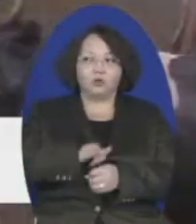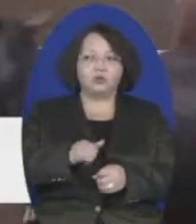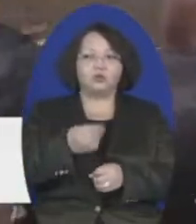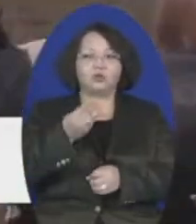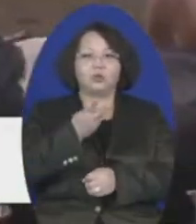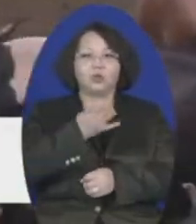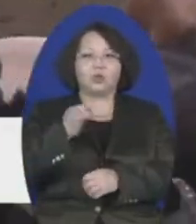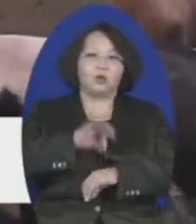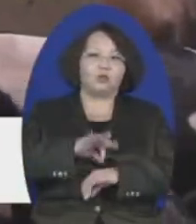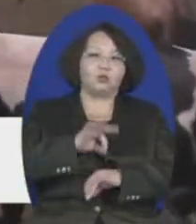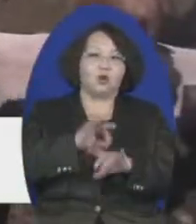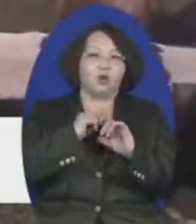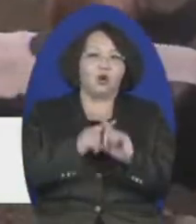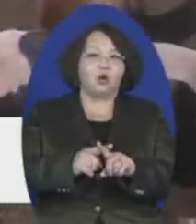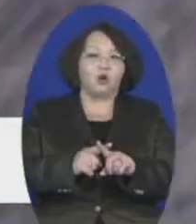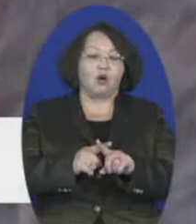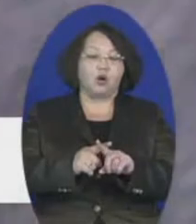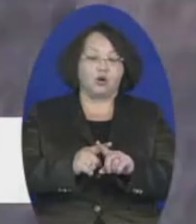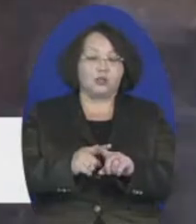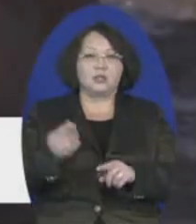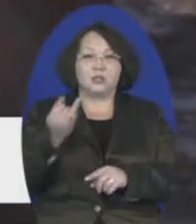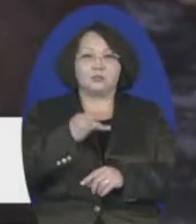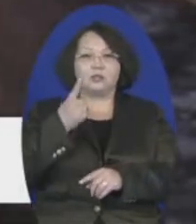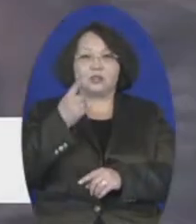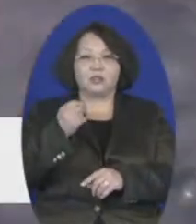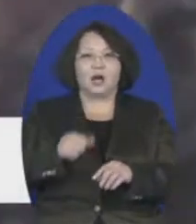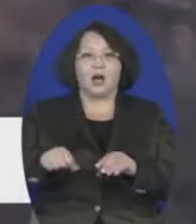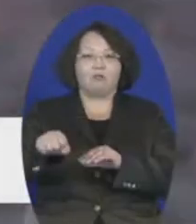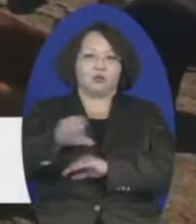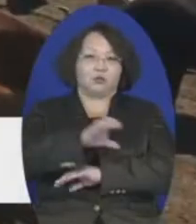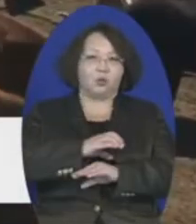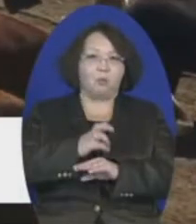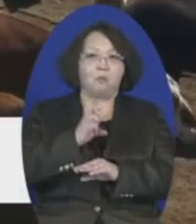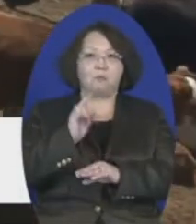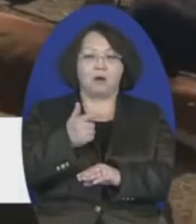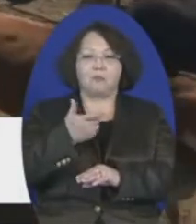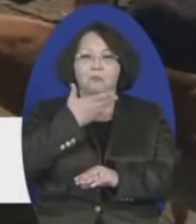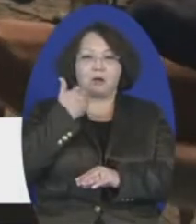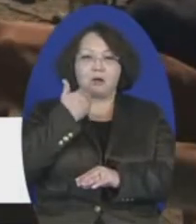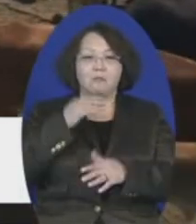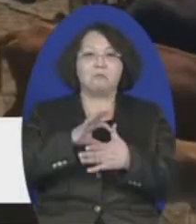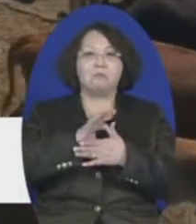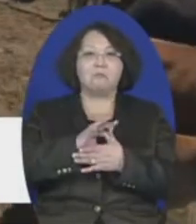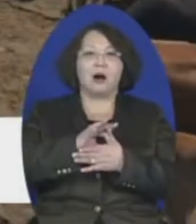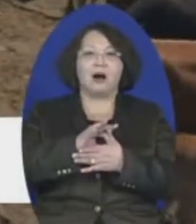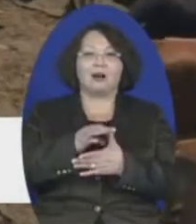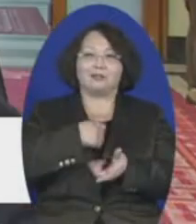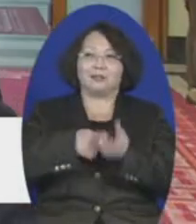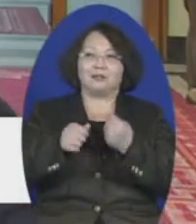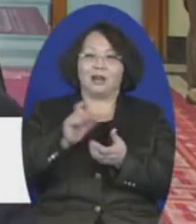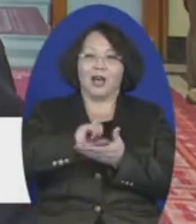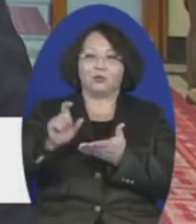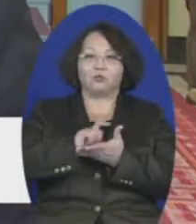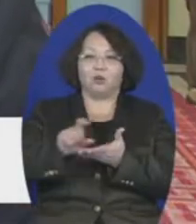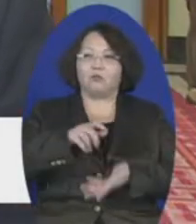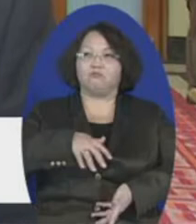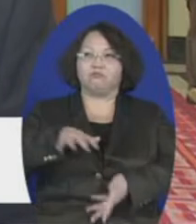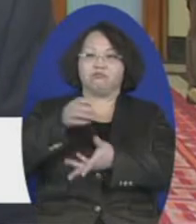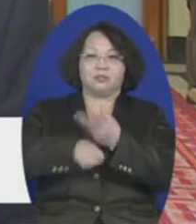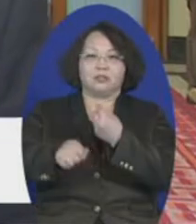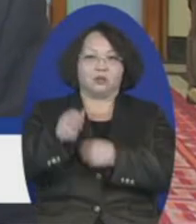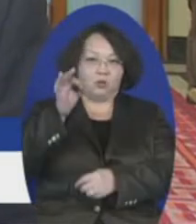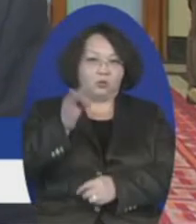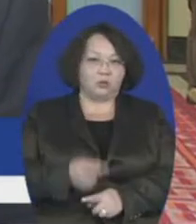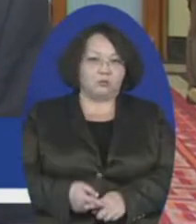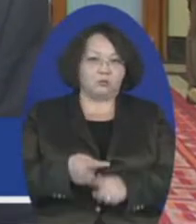шүлхий өвчний 20 цэртэ нэгч аймаг Сум, Баг, Өрх байхгүй. Махны экспорт нэмэгдэж эхэлсэн байна. Одоогийн байдлаар Монгол